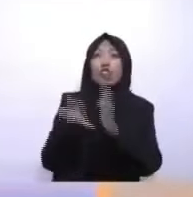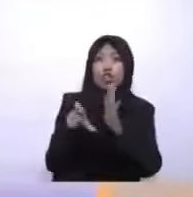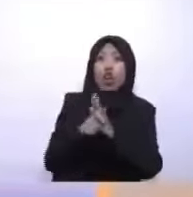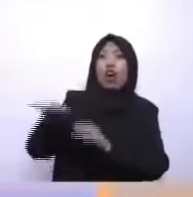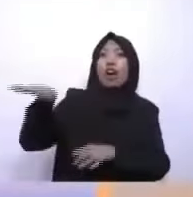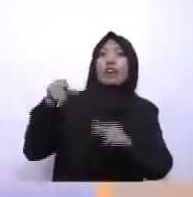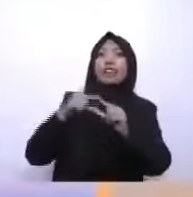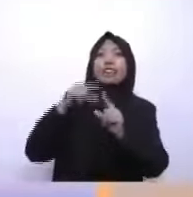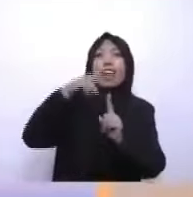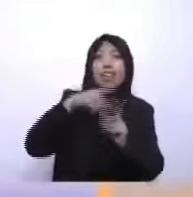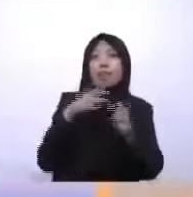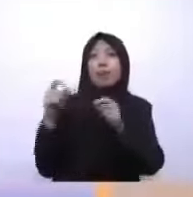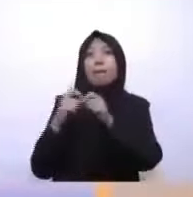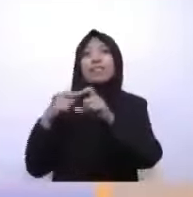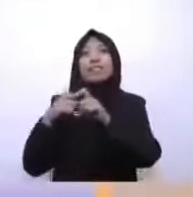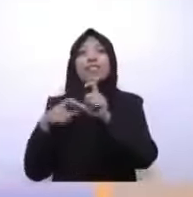dari